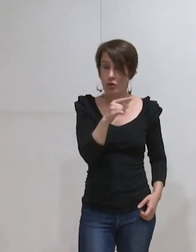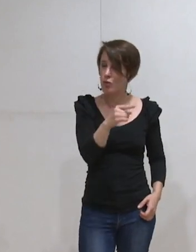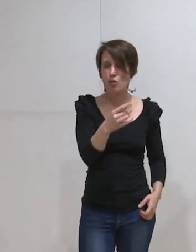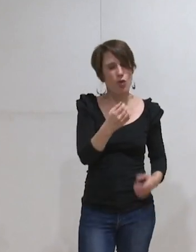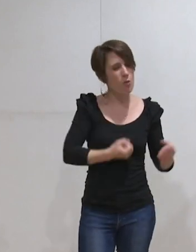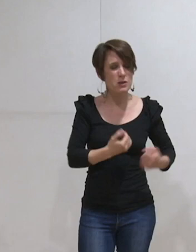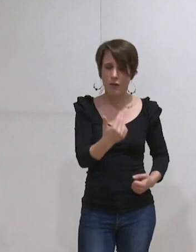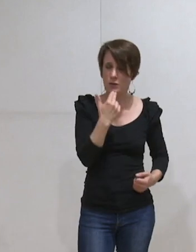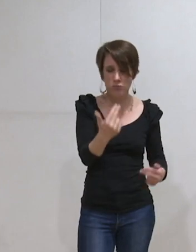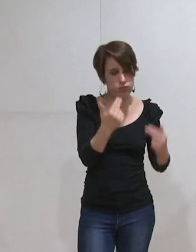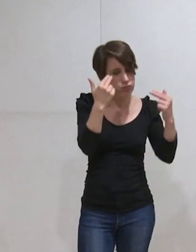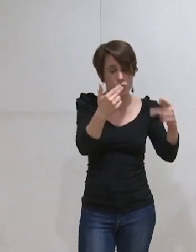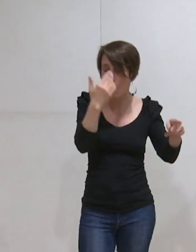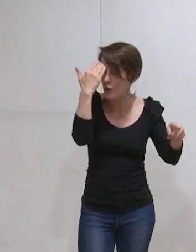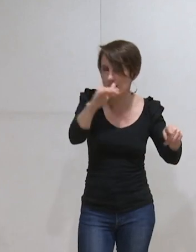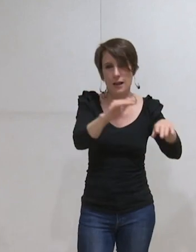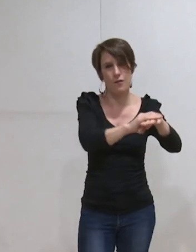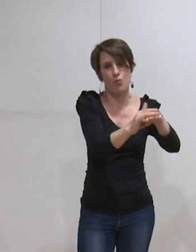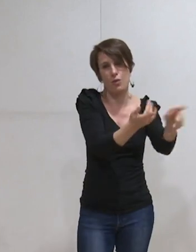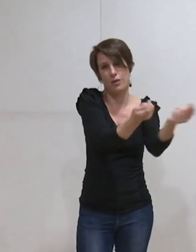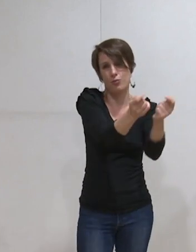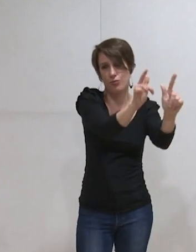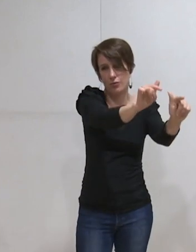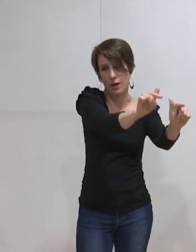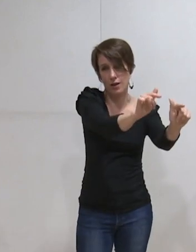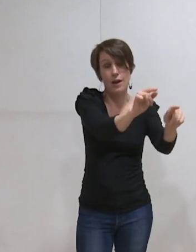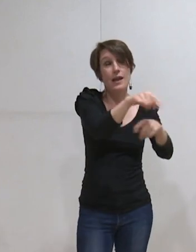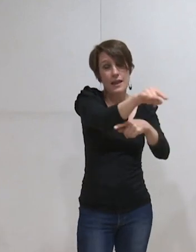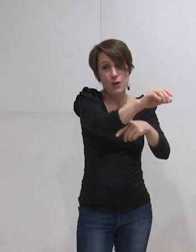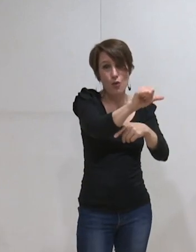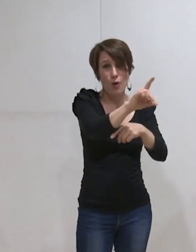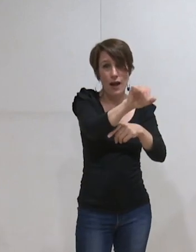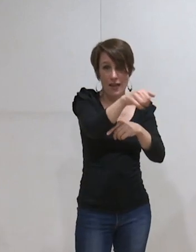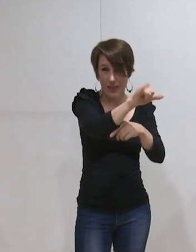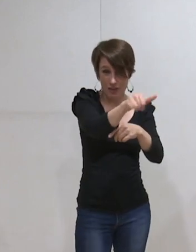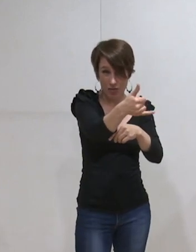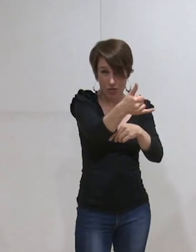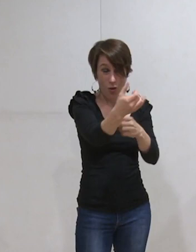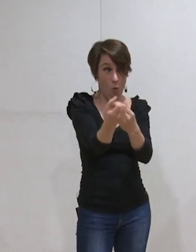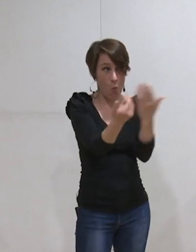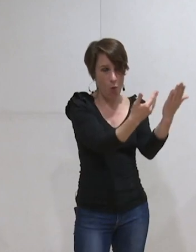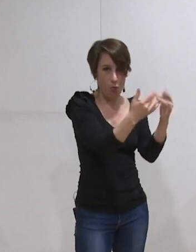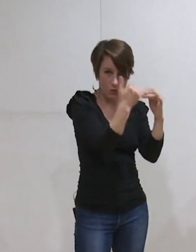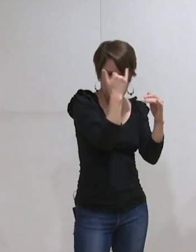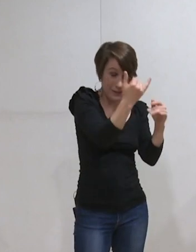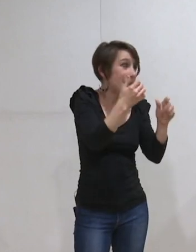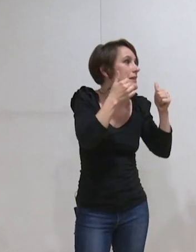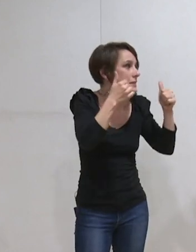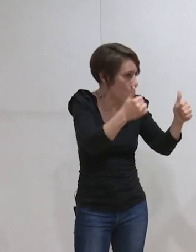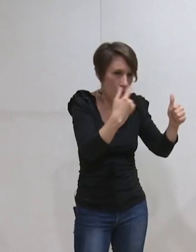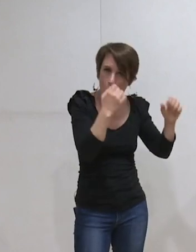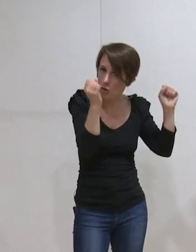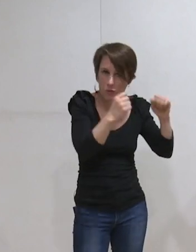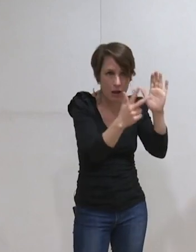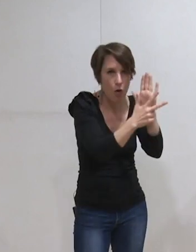vont et qui ont cette politique là cette politique il voulont insuffler à juste titre c'est très bien moi je l'approuve mais ne me dites